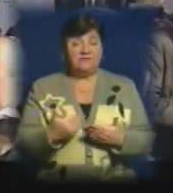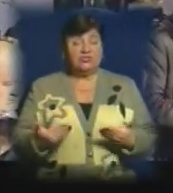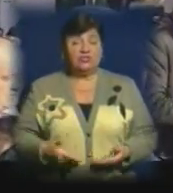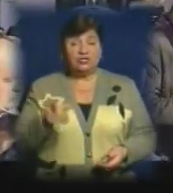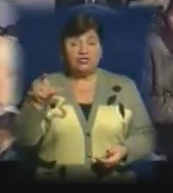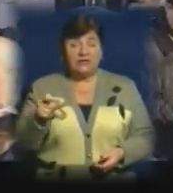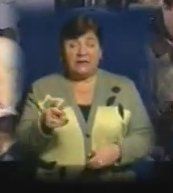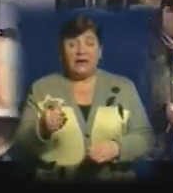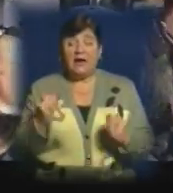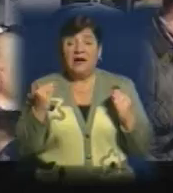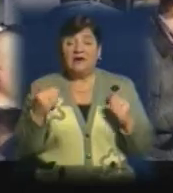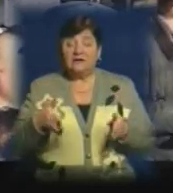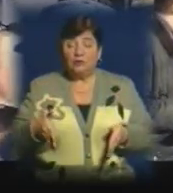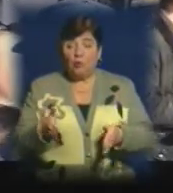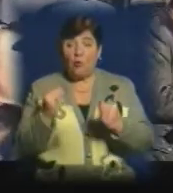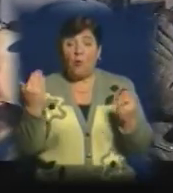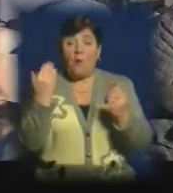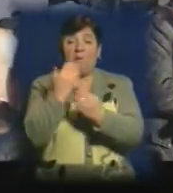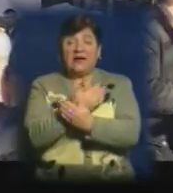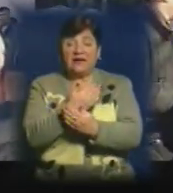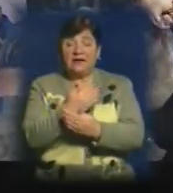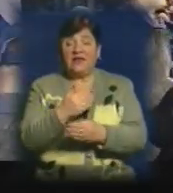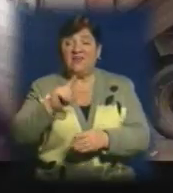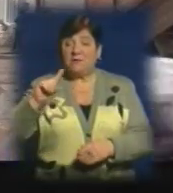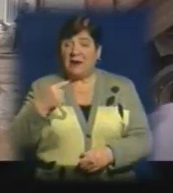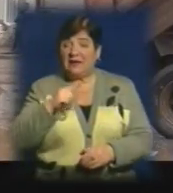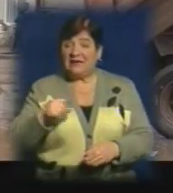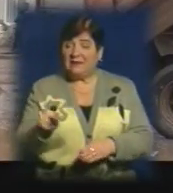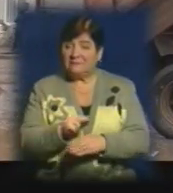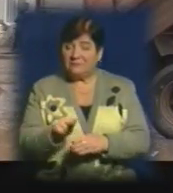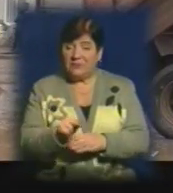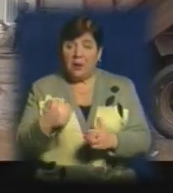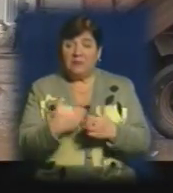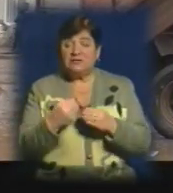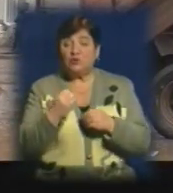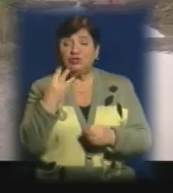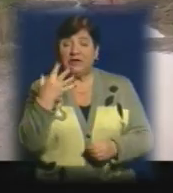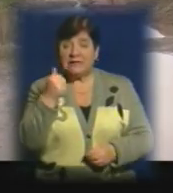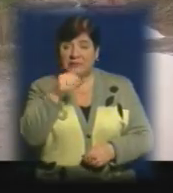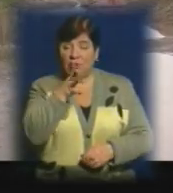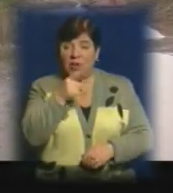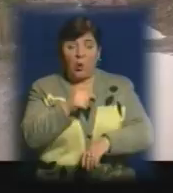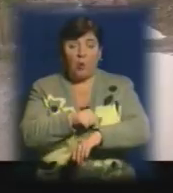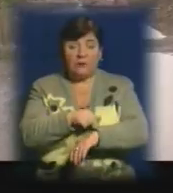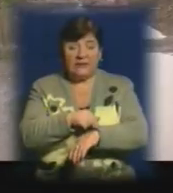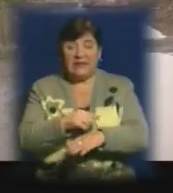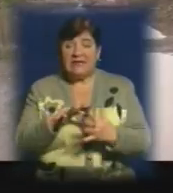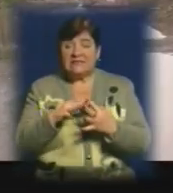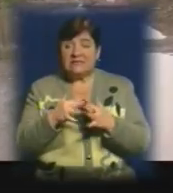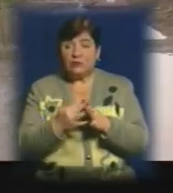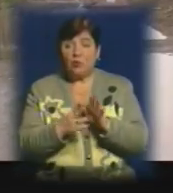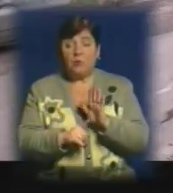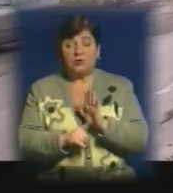1,5 доби перекрили автошлях і вимагали його відремонтувати. 4 січня близько 14-ї години сільську дорогу почали